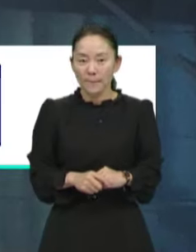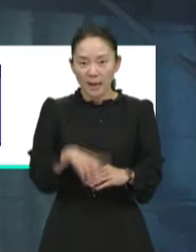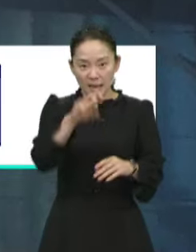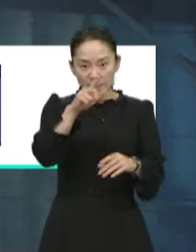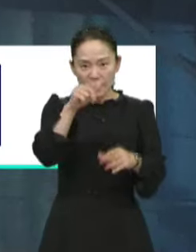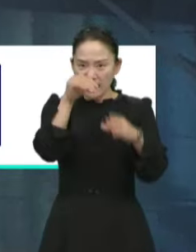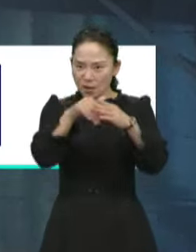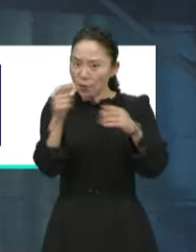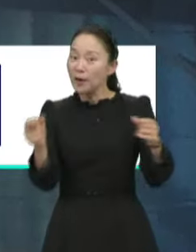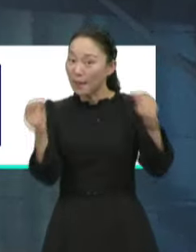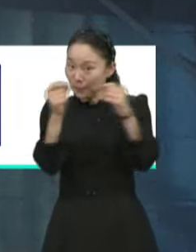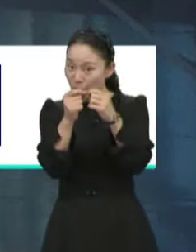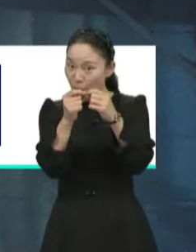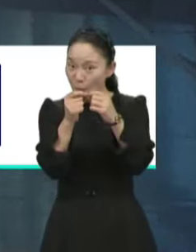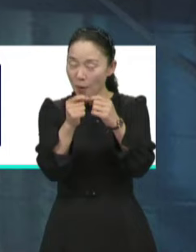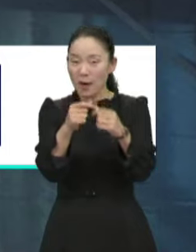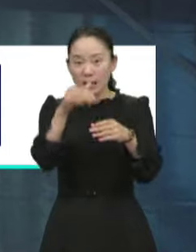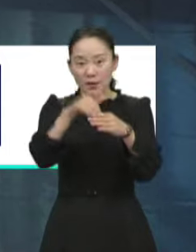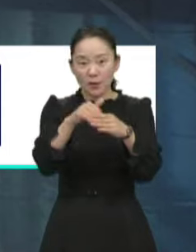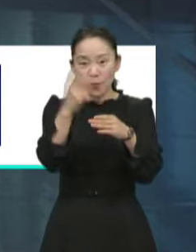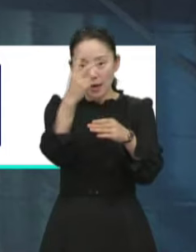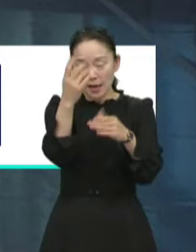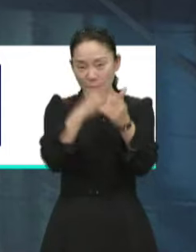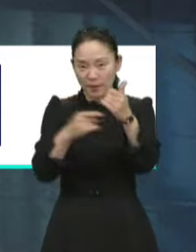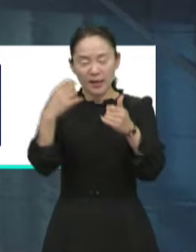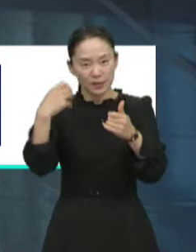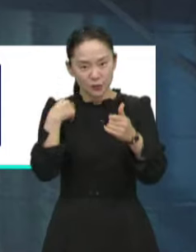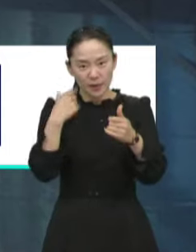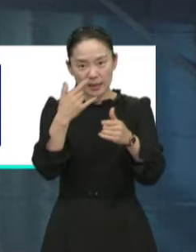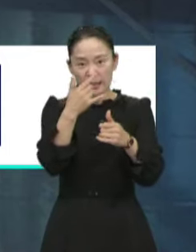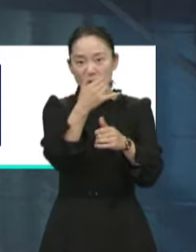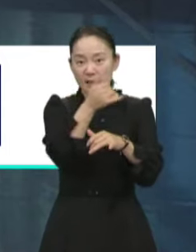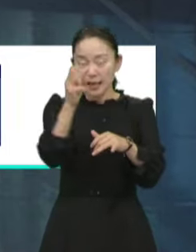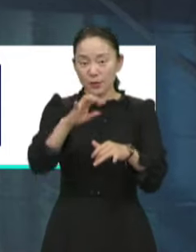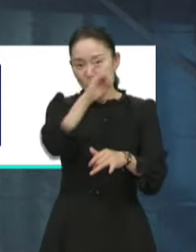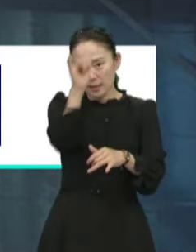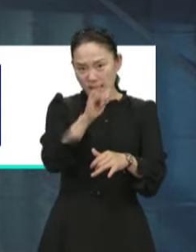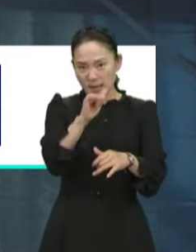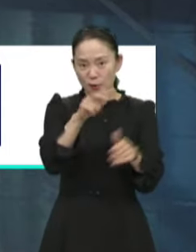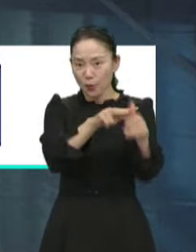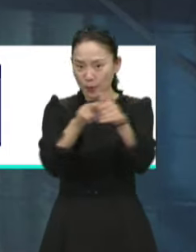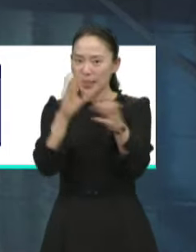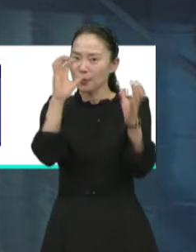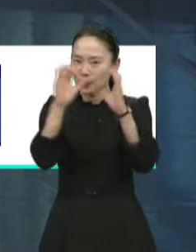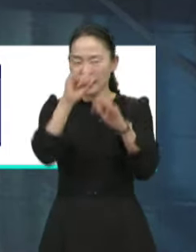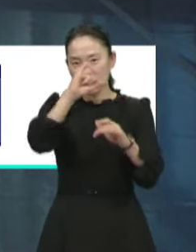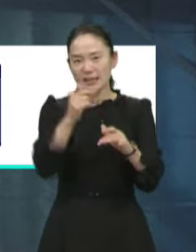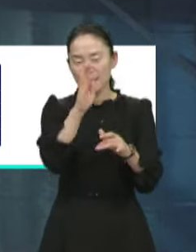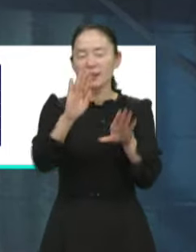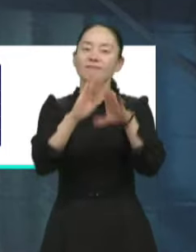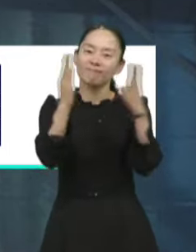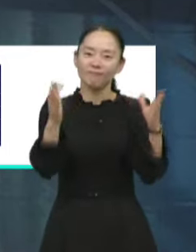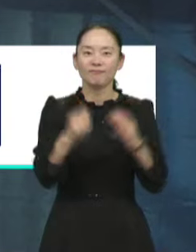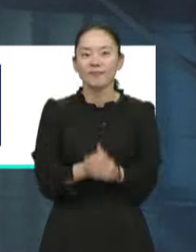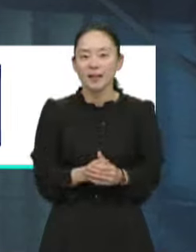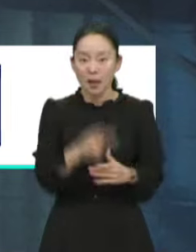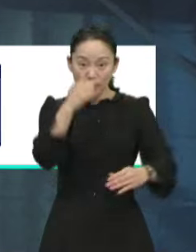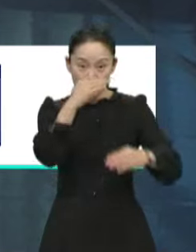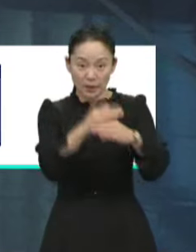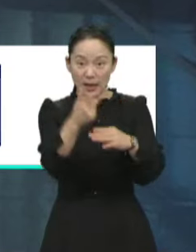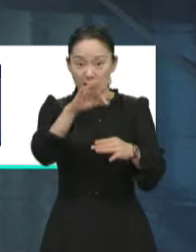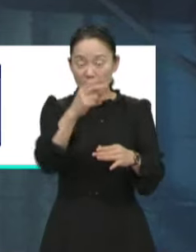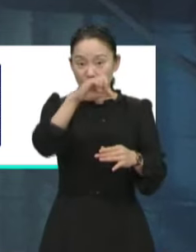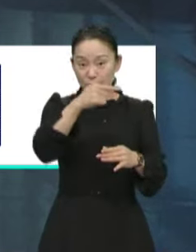22대 총선을 앞두고 선관위가 주관하는 세종을 후보자 토론회가 TJB에서 열렸습니다.